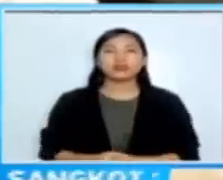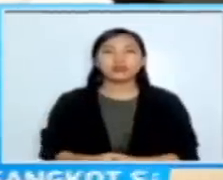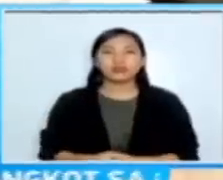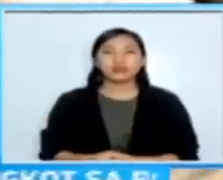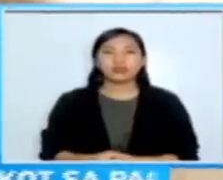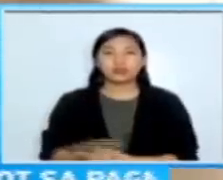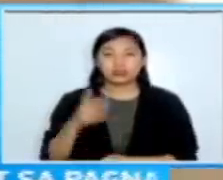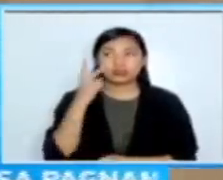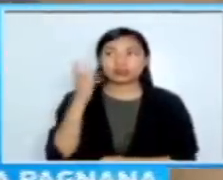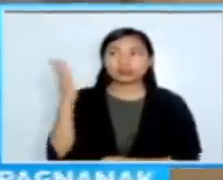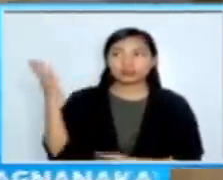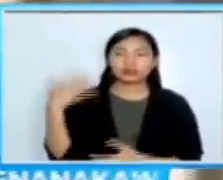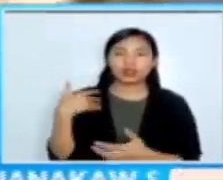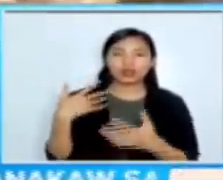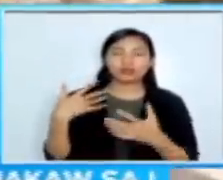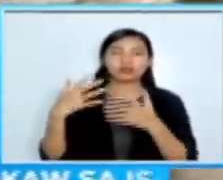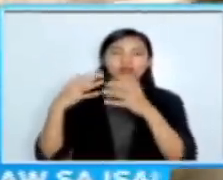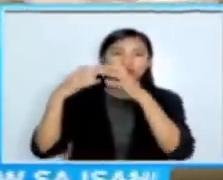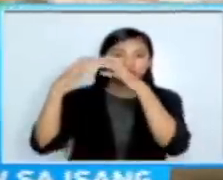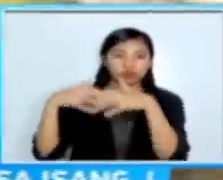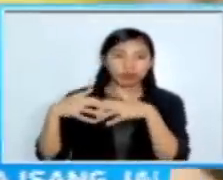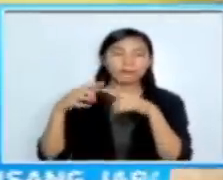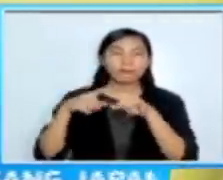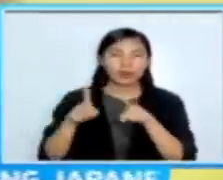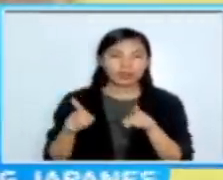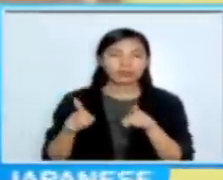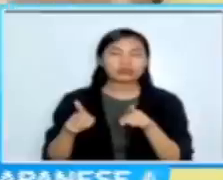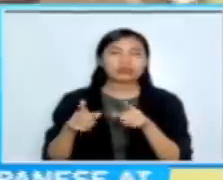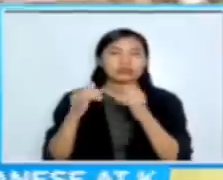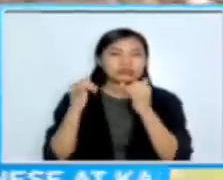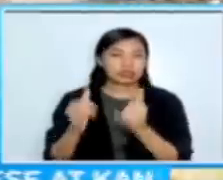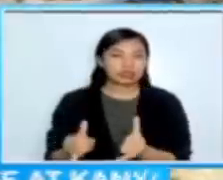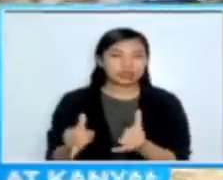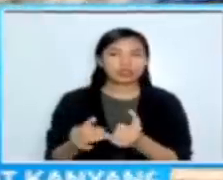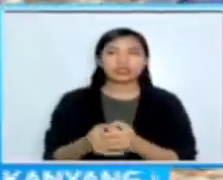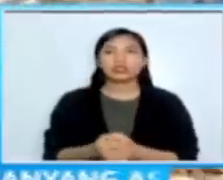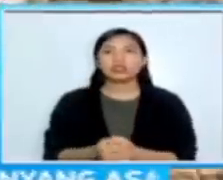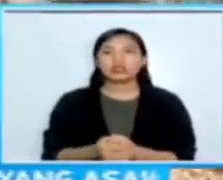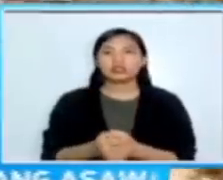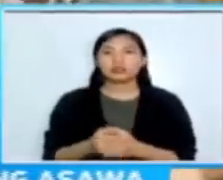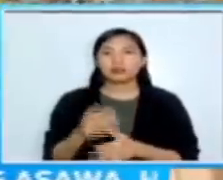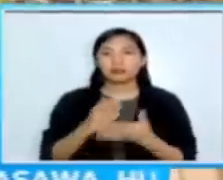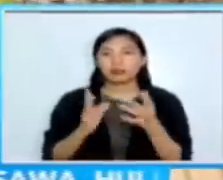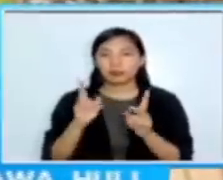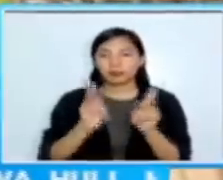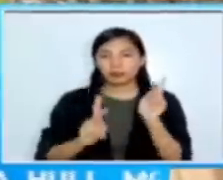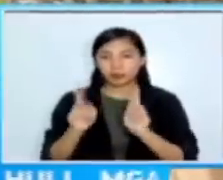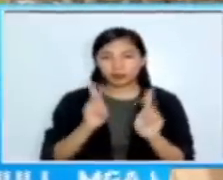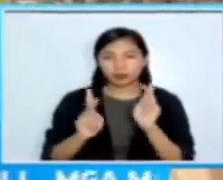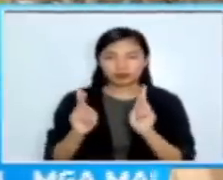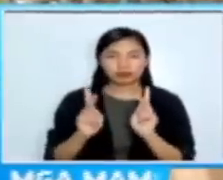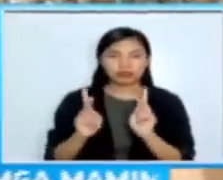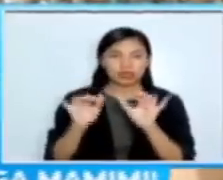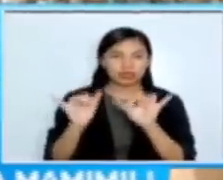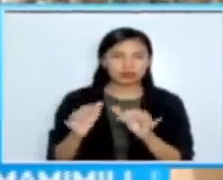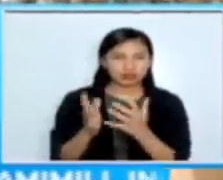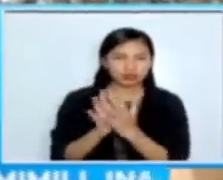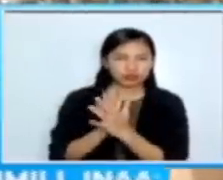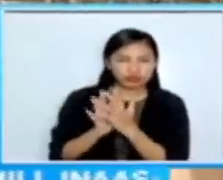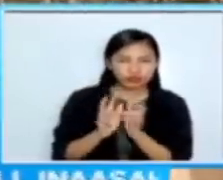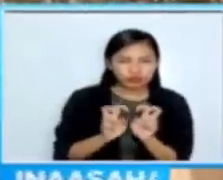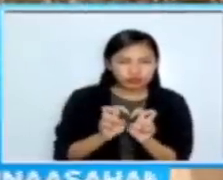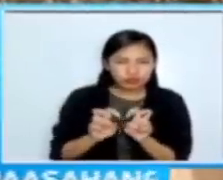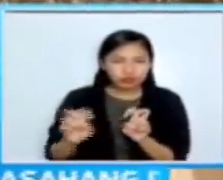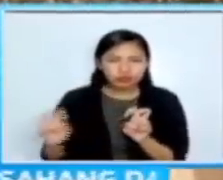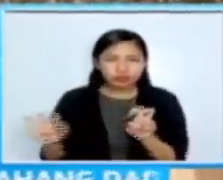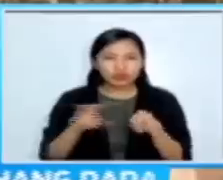pero nanatili pa rin dito sa stage yung mga lumikas ditong mga pamilya. Nagsisiksikan sila dito at humahanap ng tiyempo.